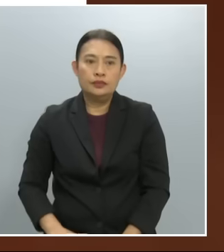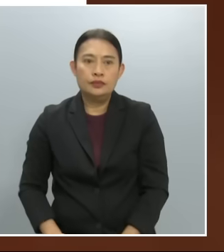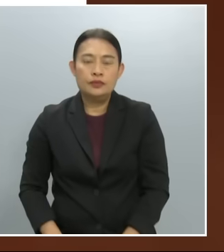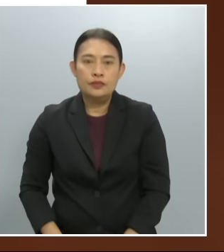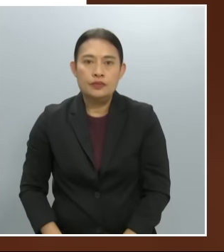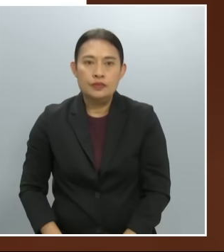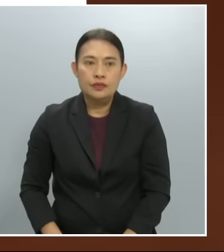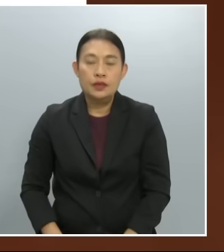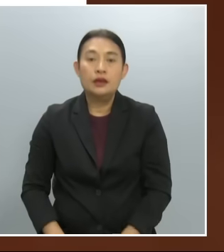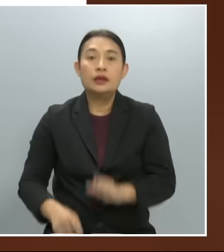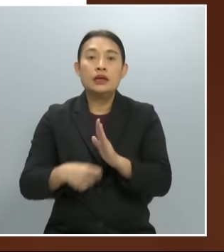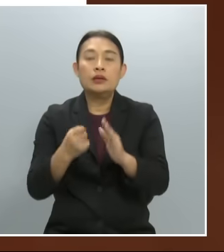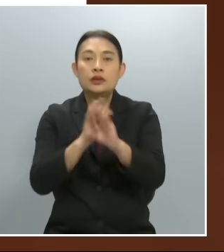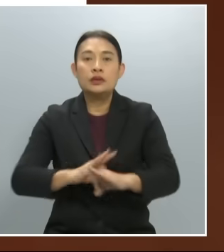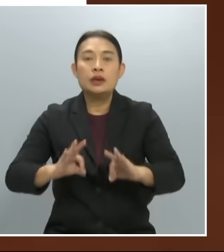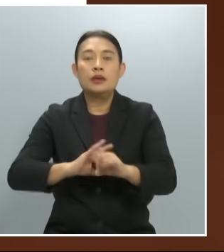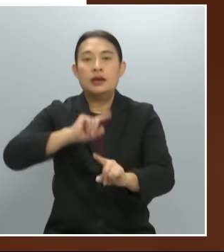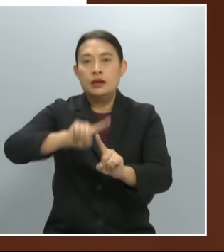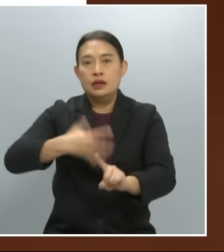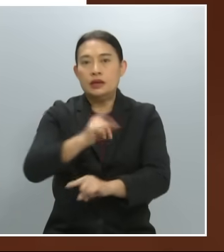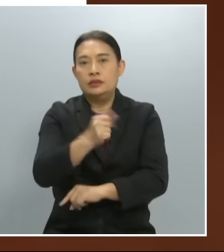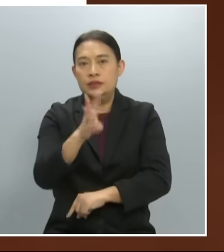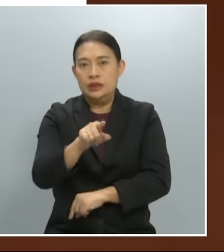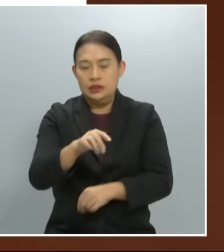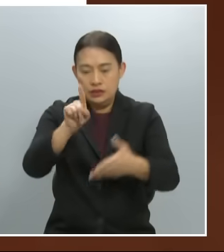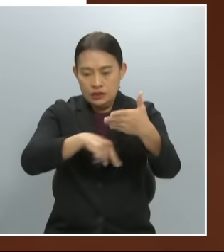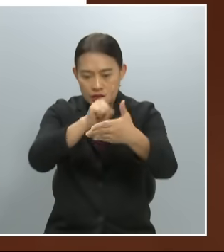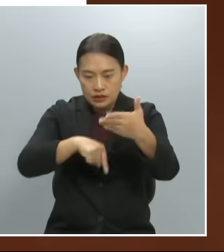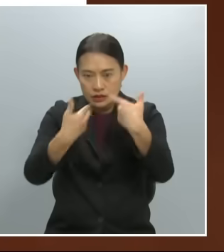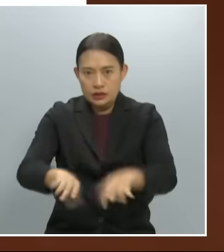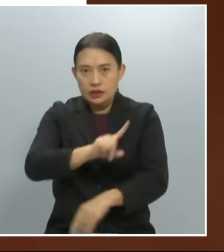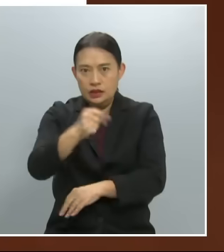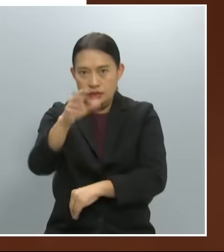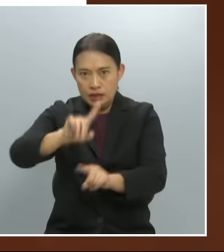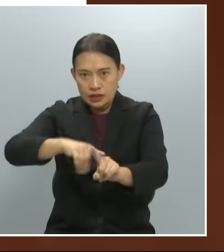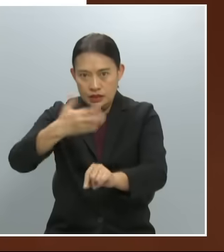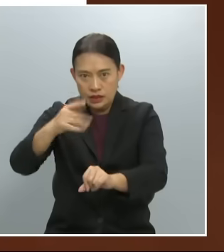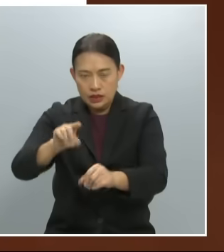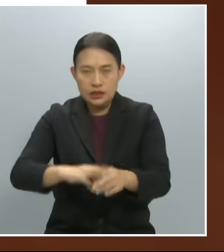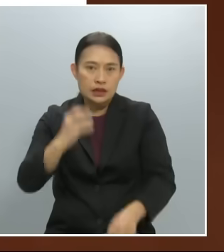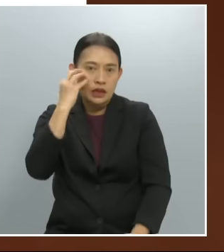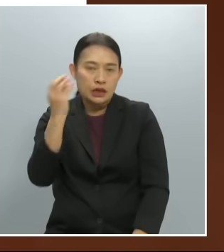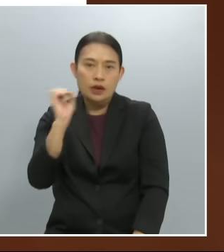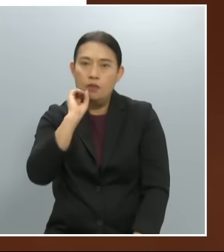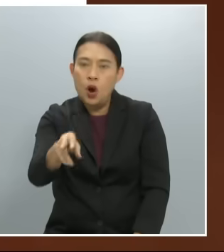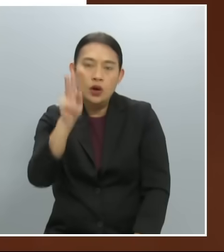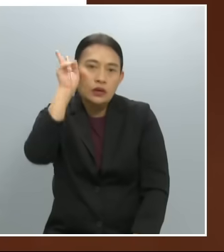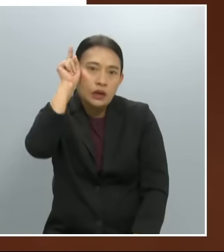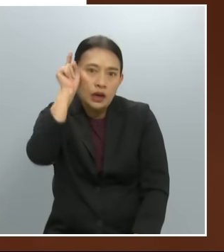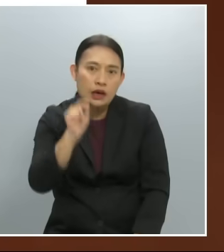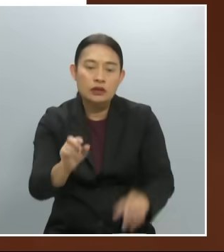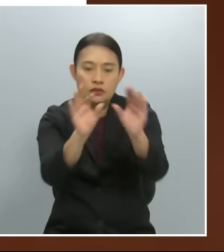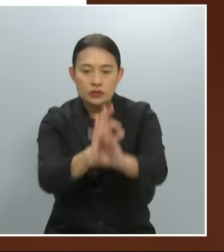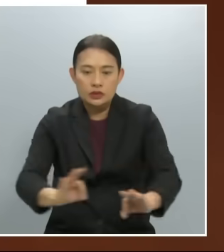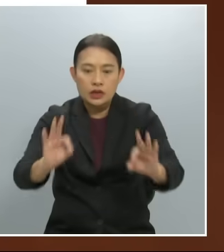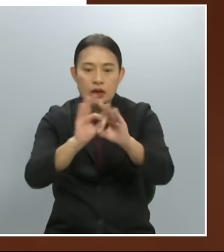ในเรื่องนี้ก็คือ 14พฤษภาคมเลือกตั้ง15พฤษภาคมคุณพิธาแจ้งต่อสื่อไม่จำเป็นต้องคุ